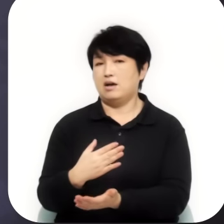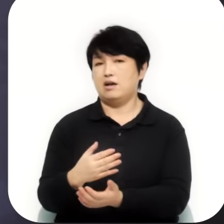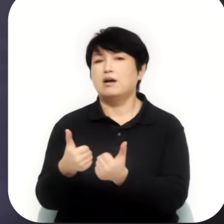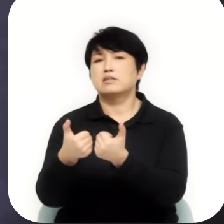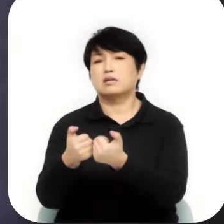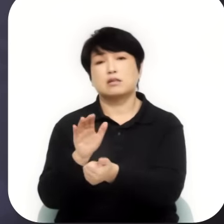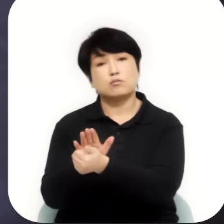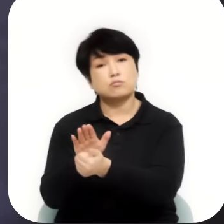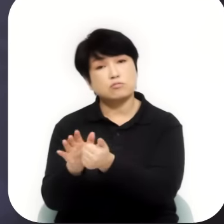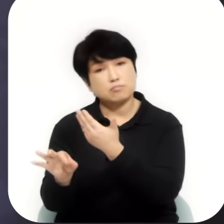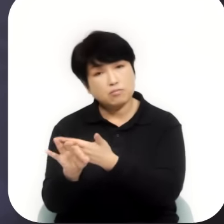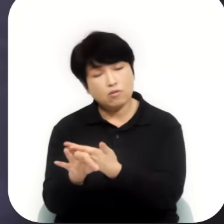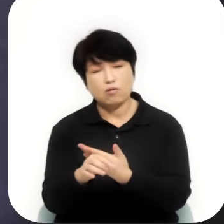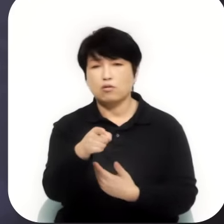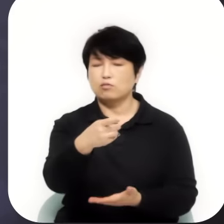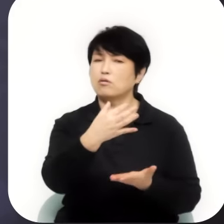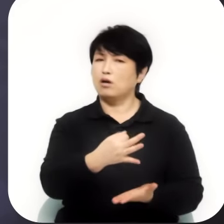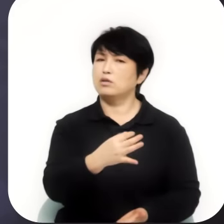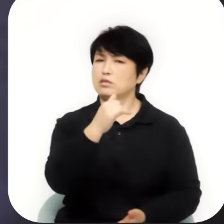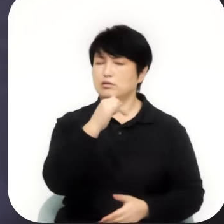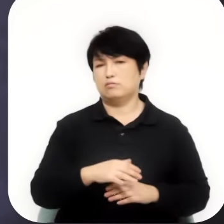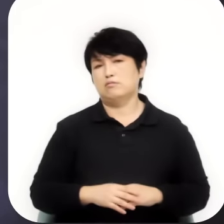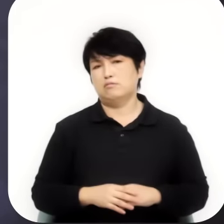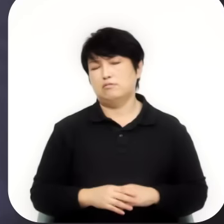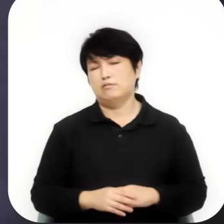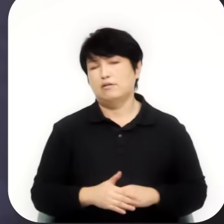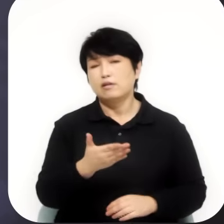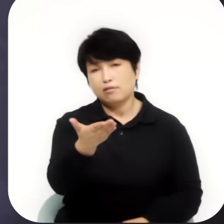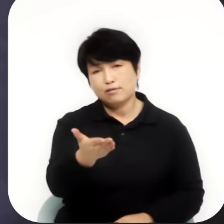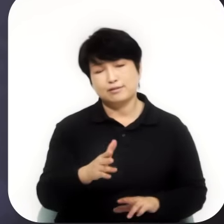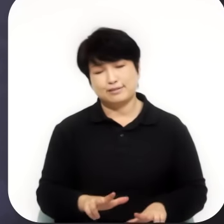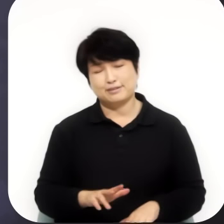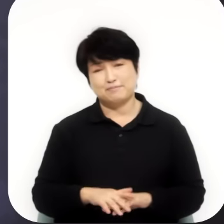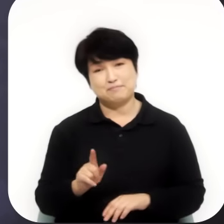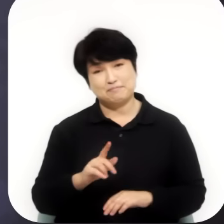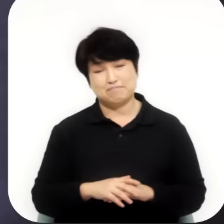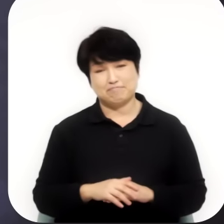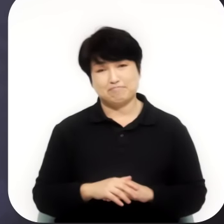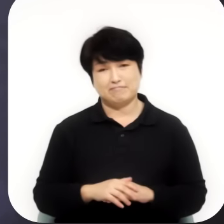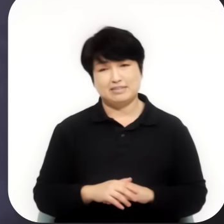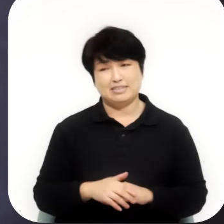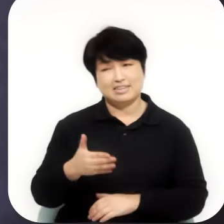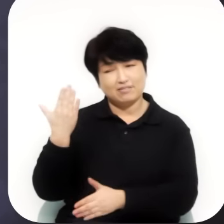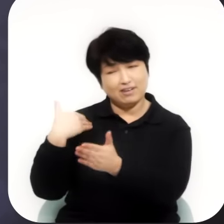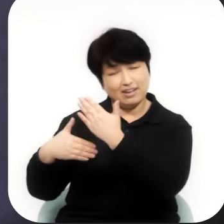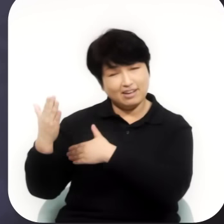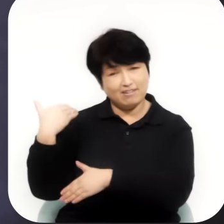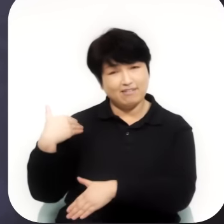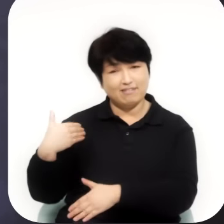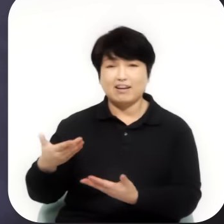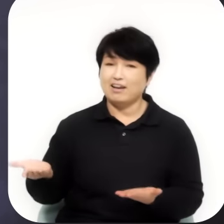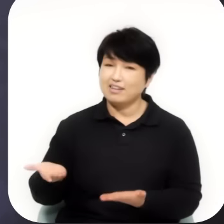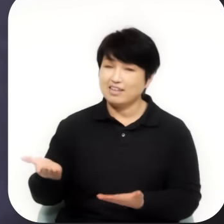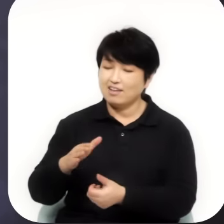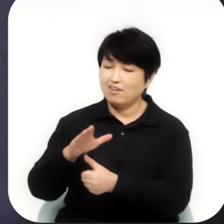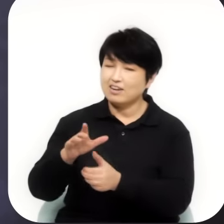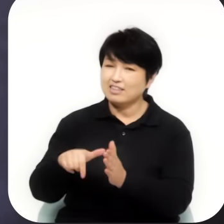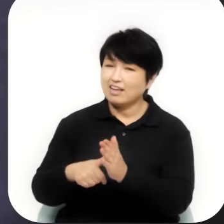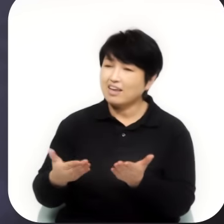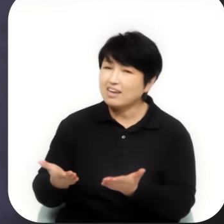전부 재산이 된다는 거. 그런데 자기는 지금 과거의 경험을 상처로 안고